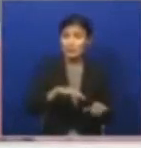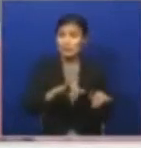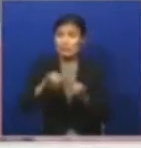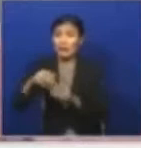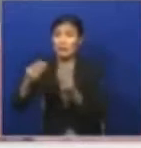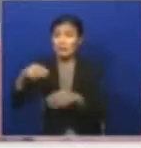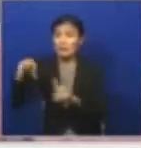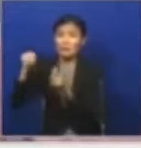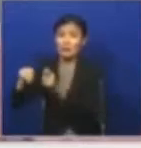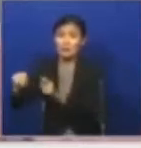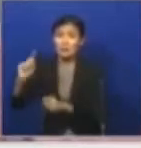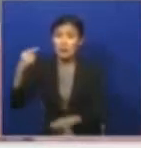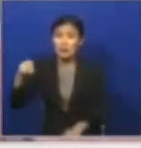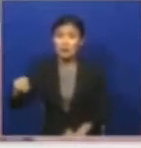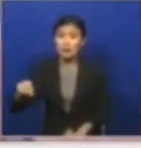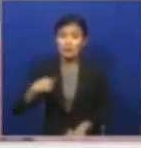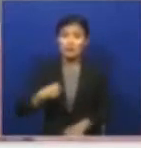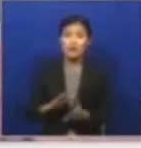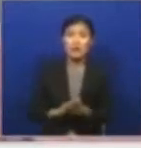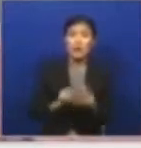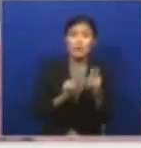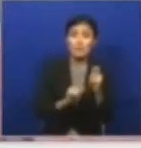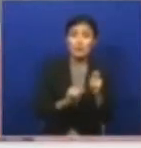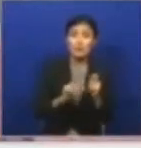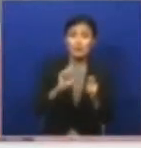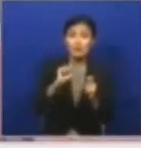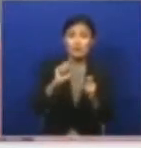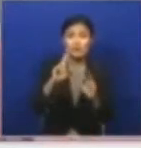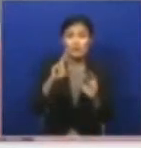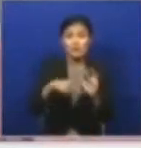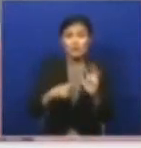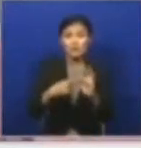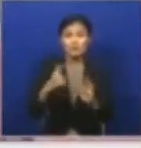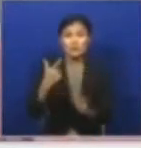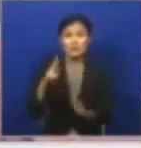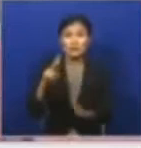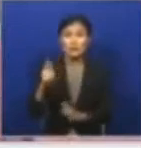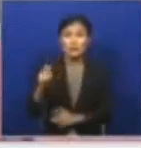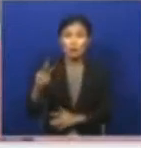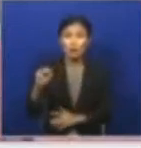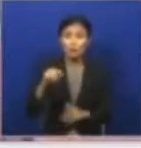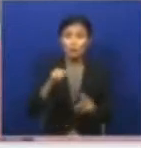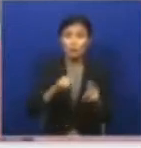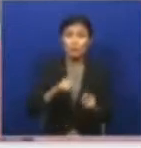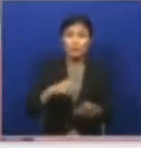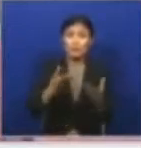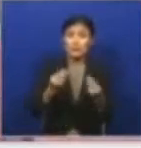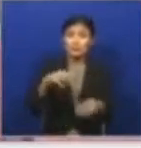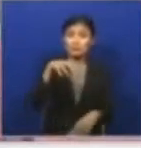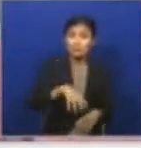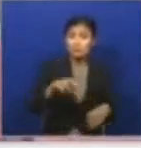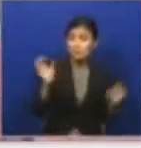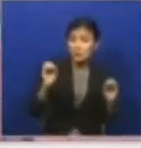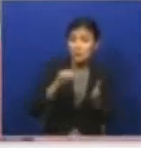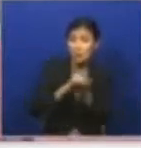คอมไม่สามารถไปทำเรื่องเอกสารที่ดินที่อำเภอได้เหมือนเดิมต้องไปทำที่อำเภอเพ็ญในเรื่